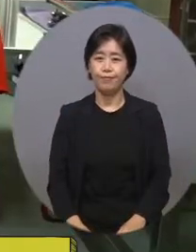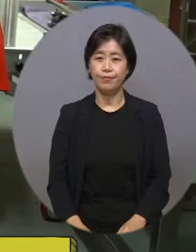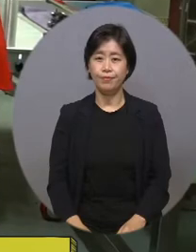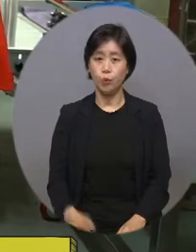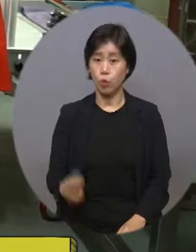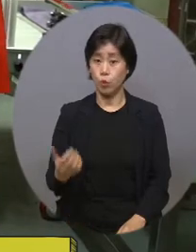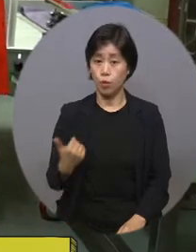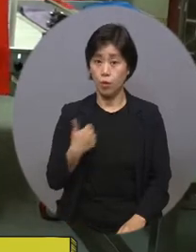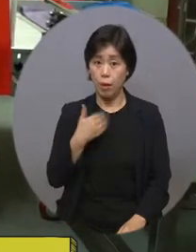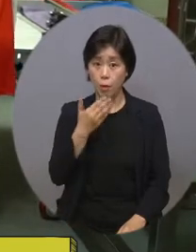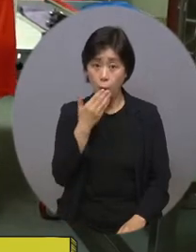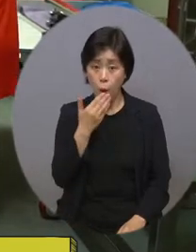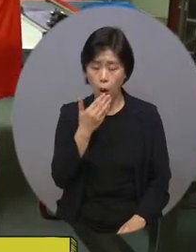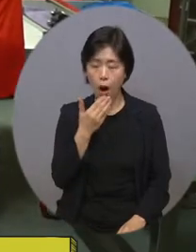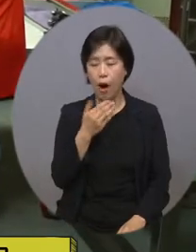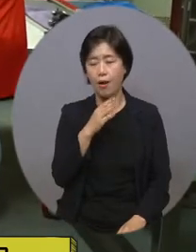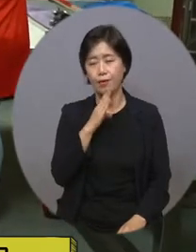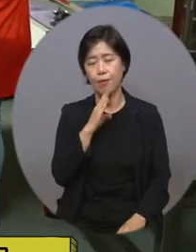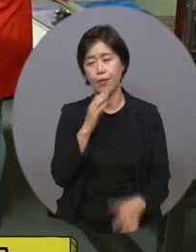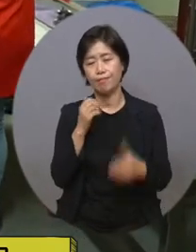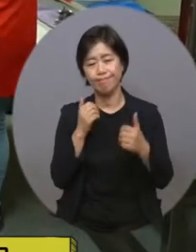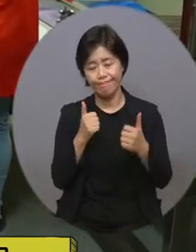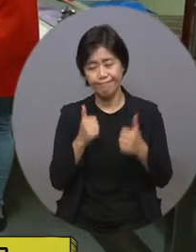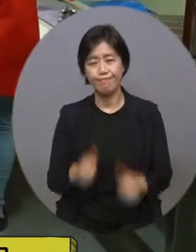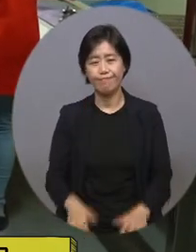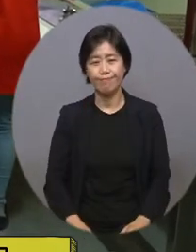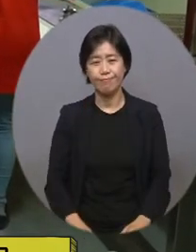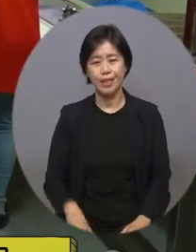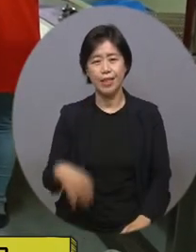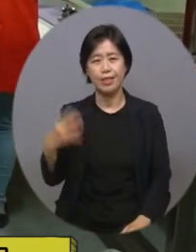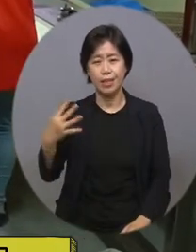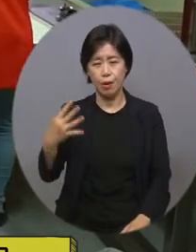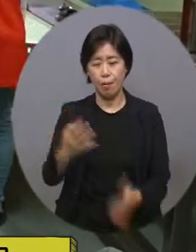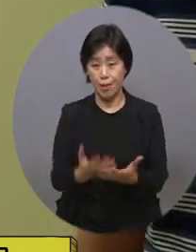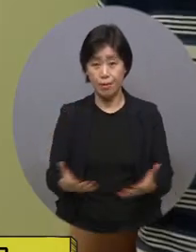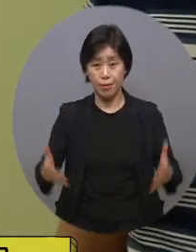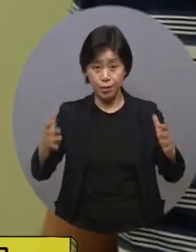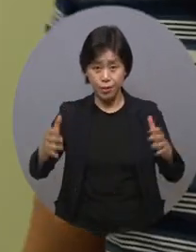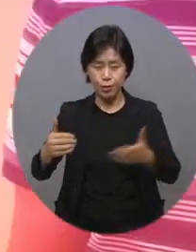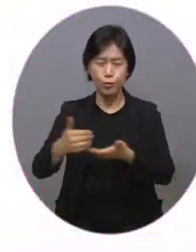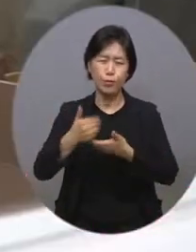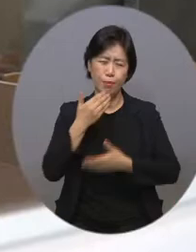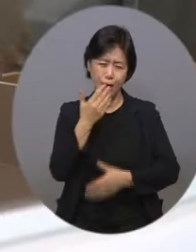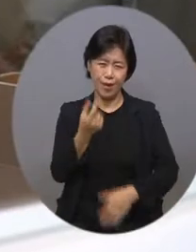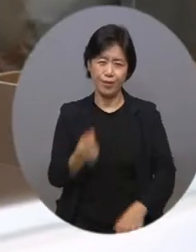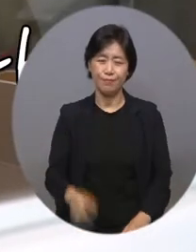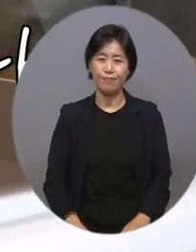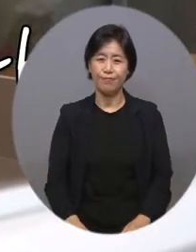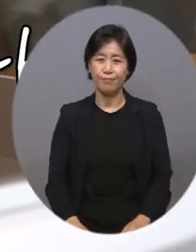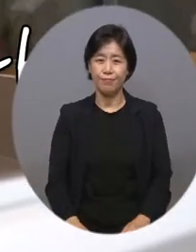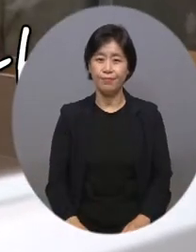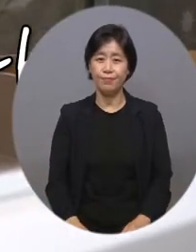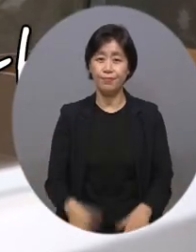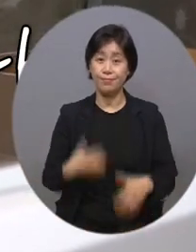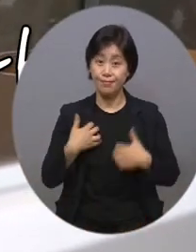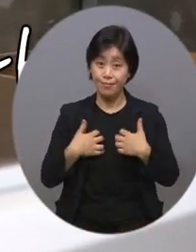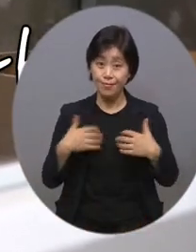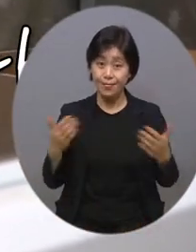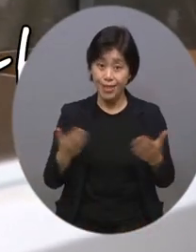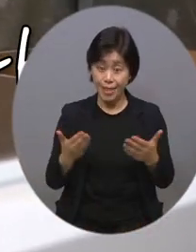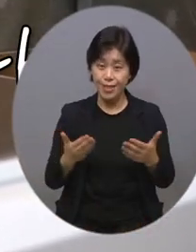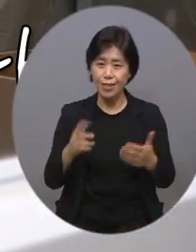아까 먹어봤는데 정말 맛있어서 네. 4,000개가 주문이 들어올 만했던 것 같아요. 네. 정말요. 네. 우리는 즐겁게 일하는